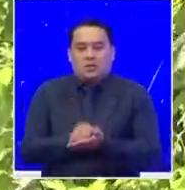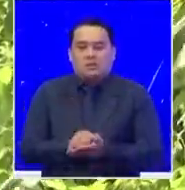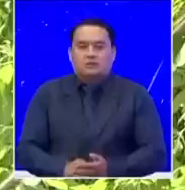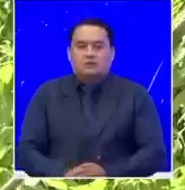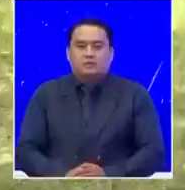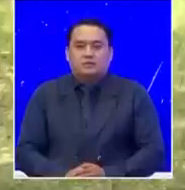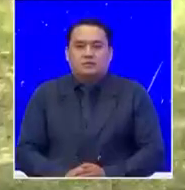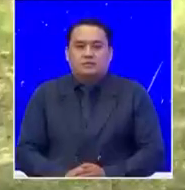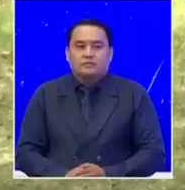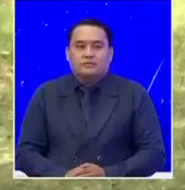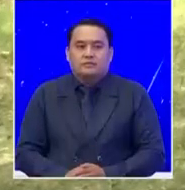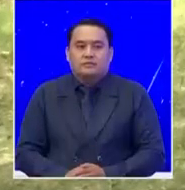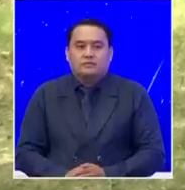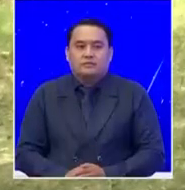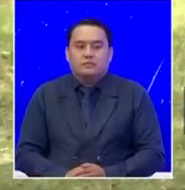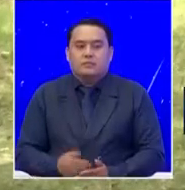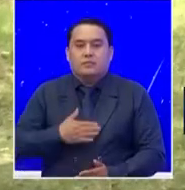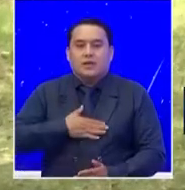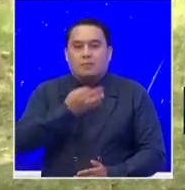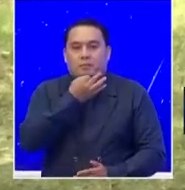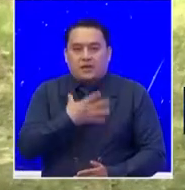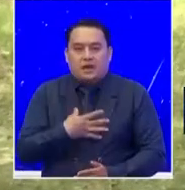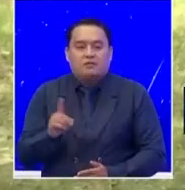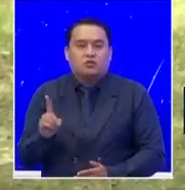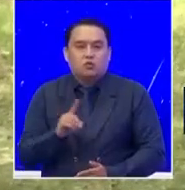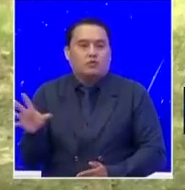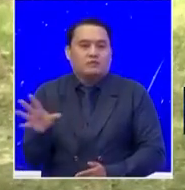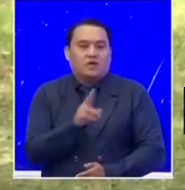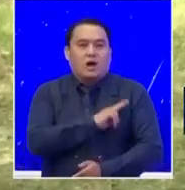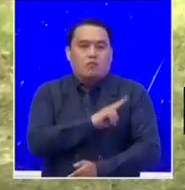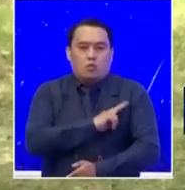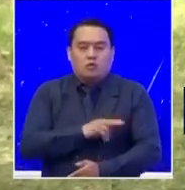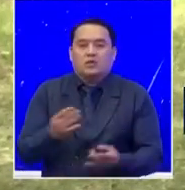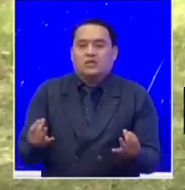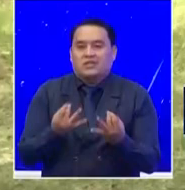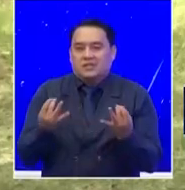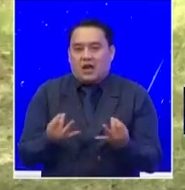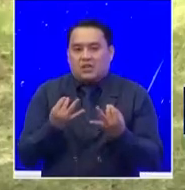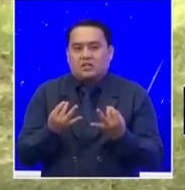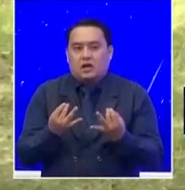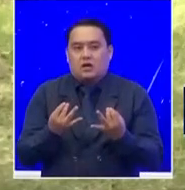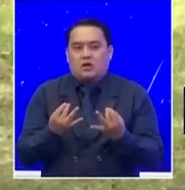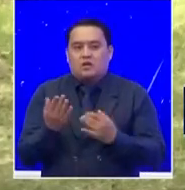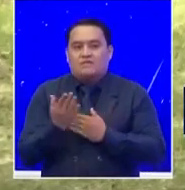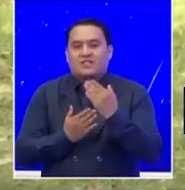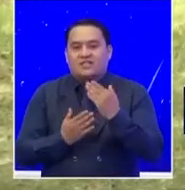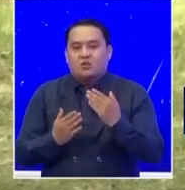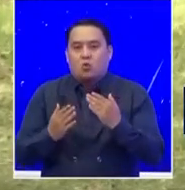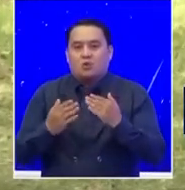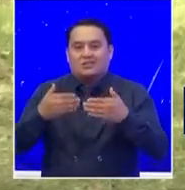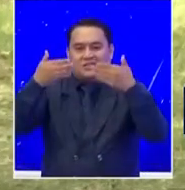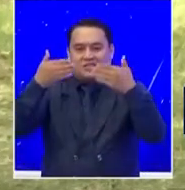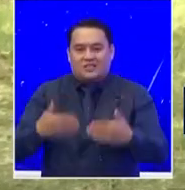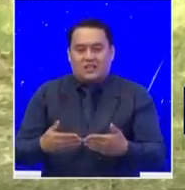Александр. Мне очень понравилось то, что все работали. Было очень интересно подниматься на высокие стенки. Было